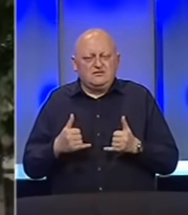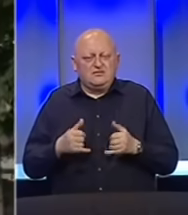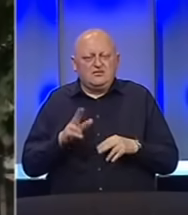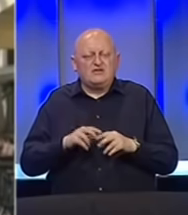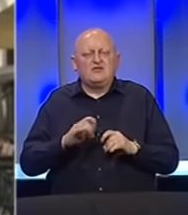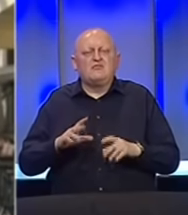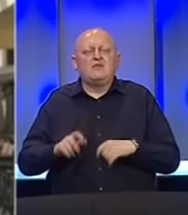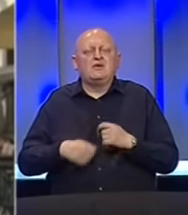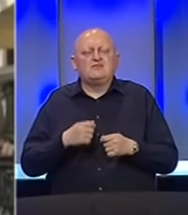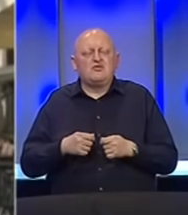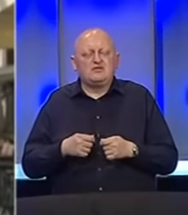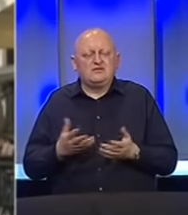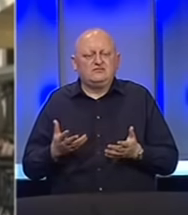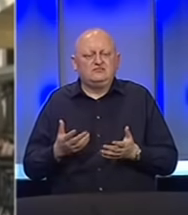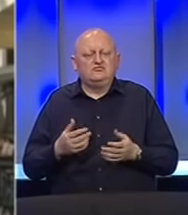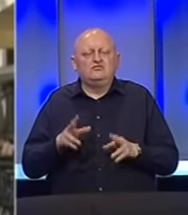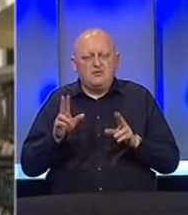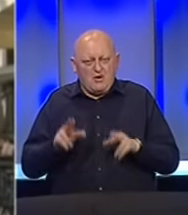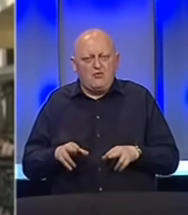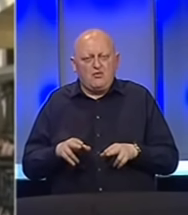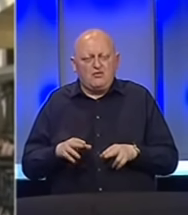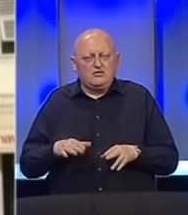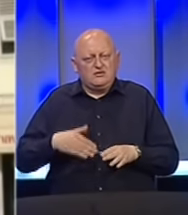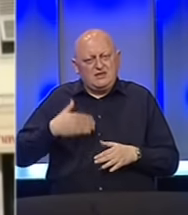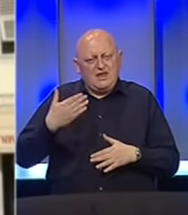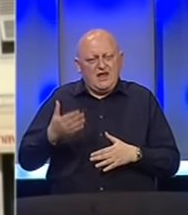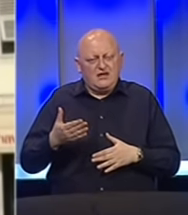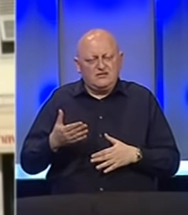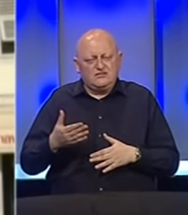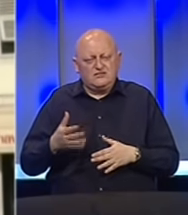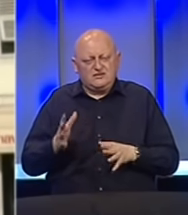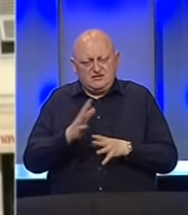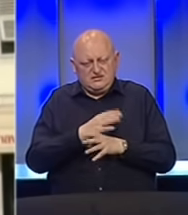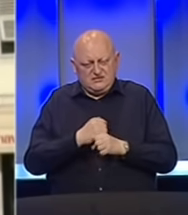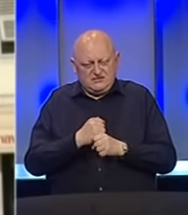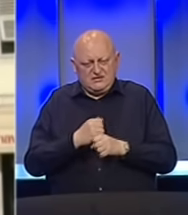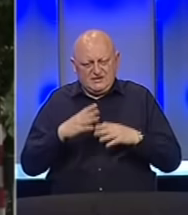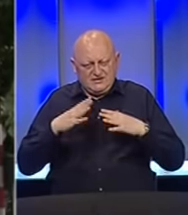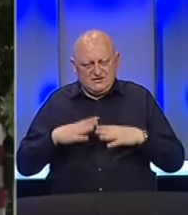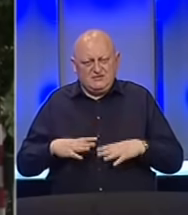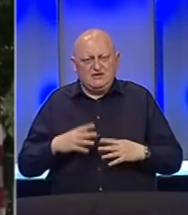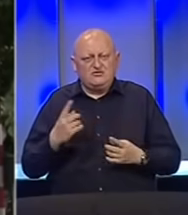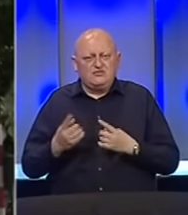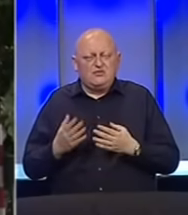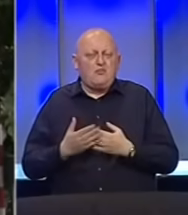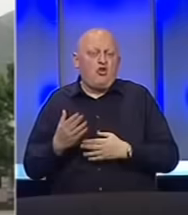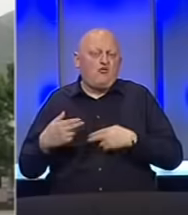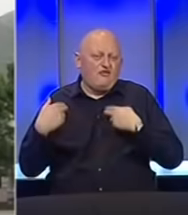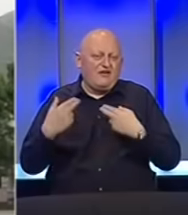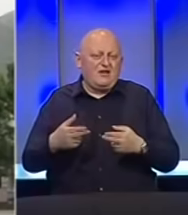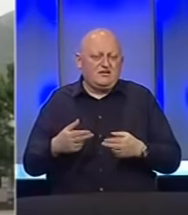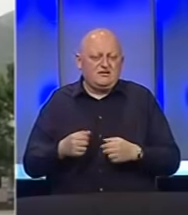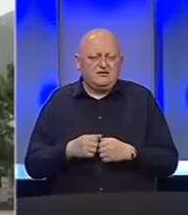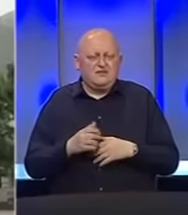ostali bez posla trenutno, ali postoji mogućnost nakon završetka, kada se smiri situacija, da se opet vratimo.